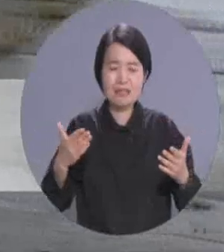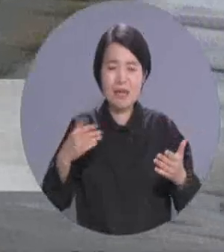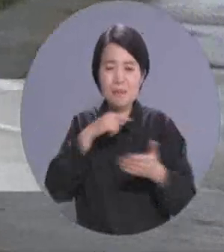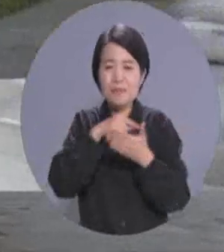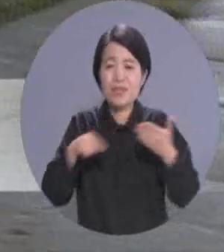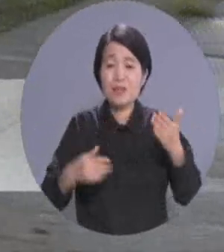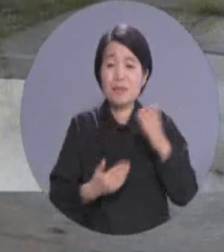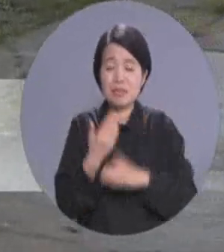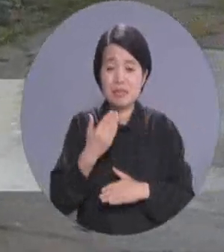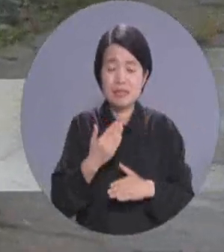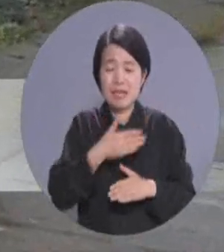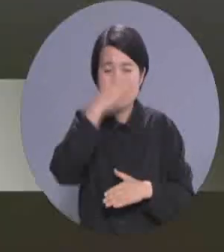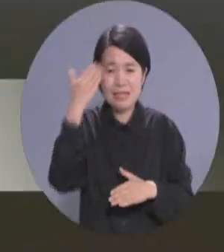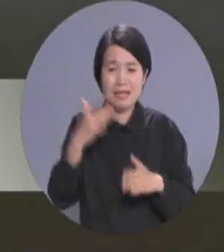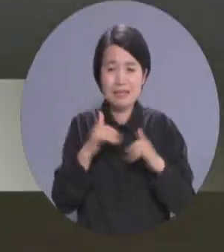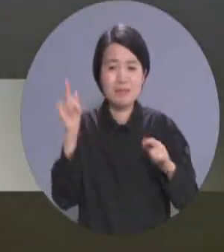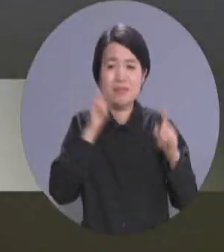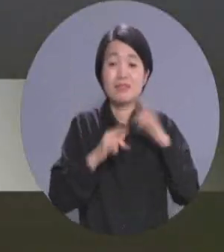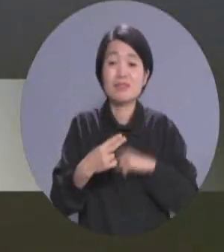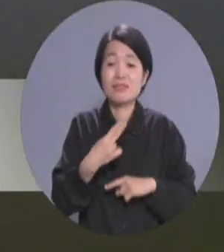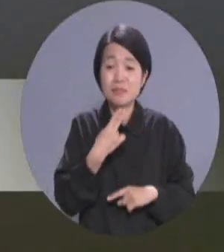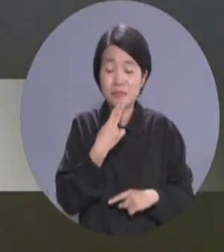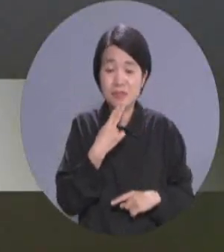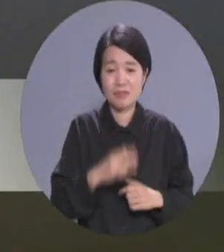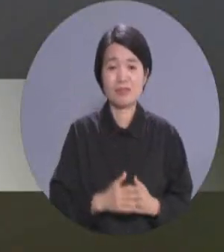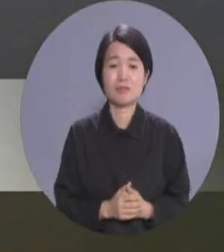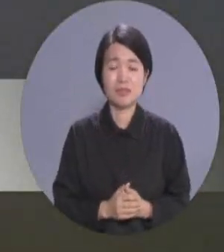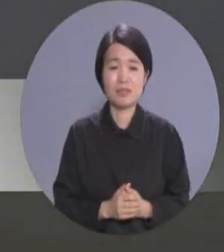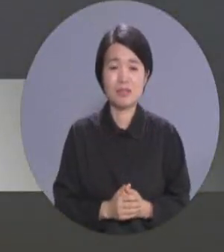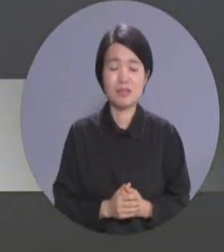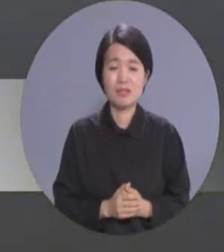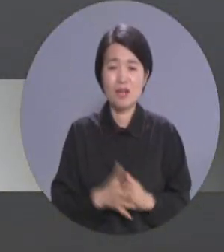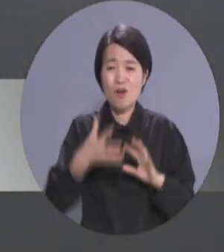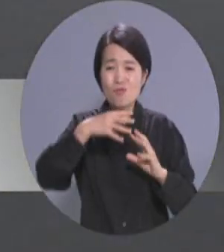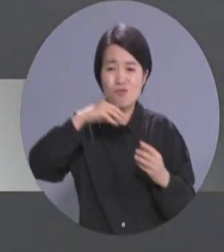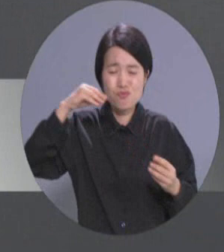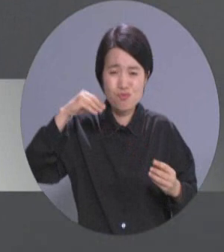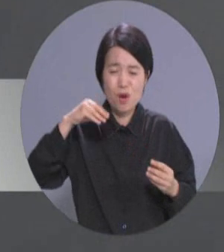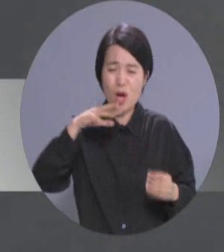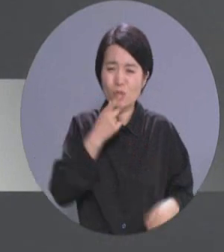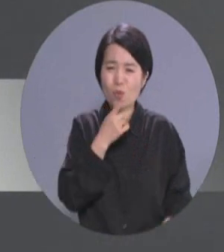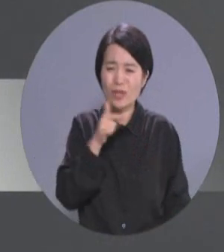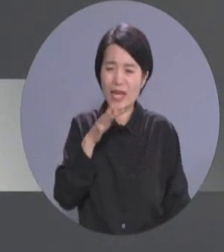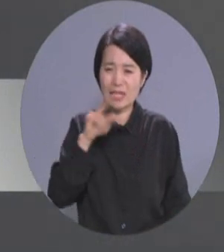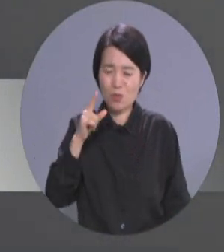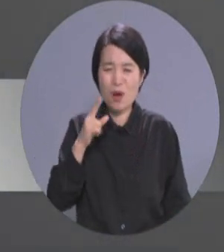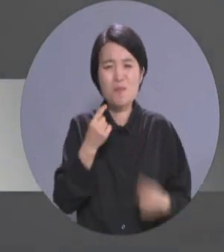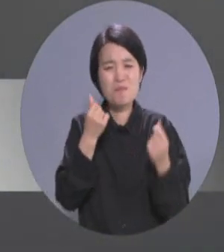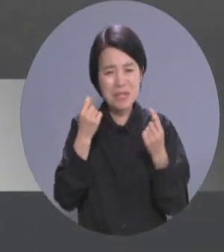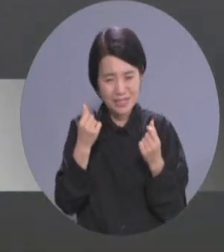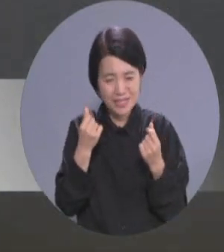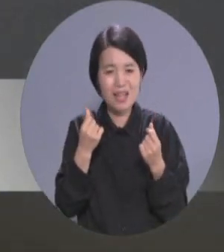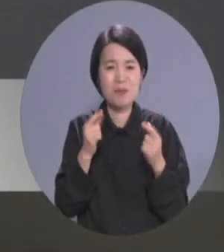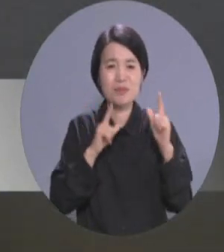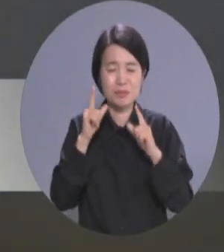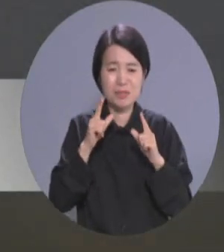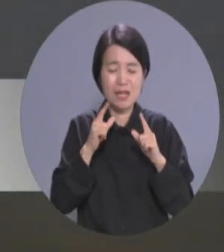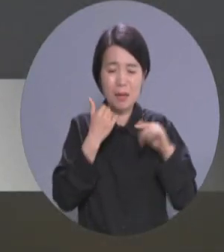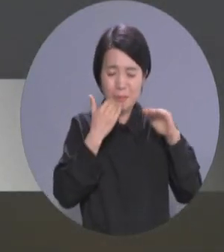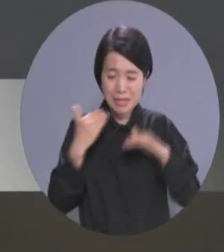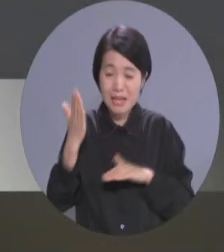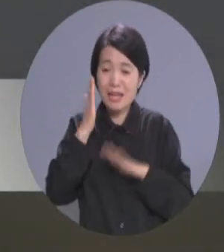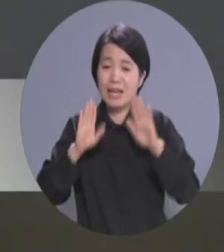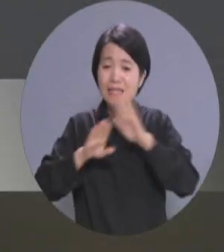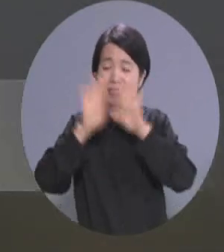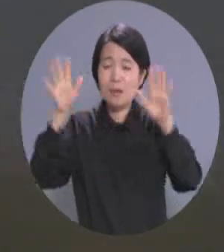피해가 발생했고 인명피해는 없었습니다 영어로는 토네이도와 기상학적으로 같은 현상으로 바다 표면과